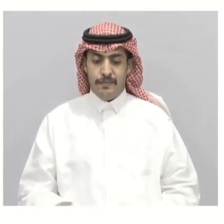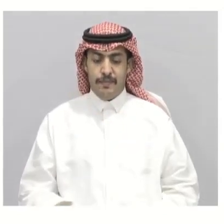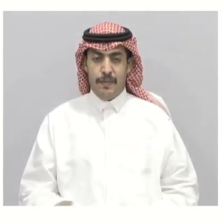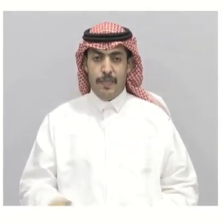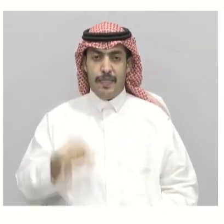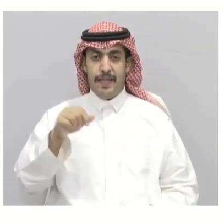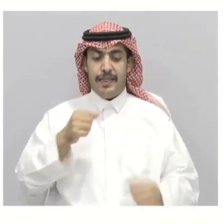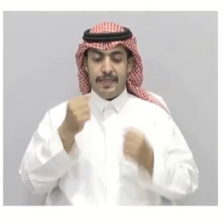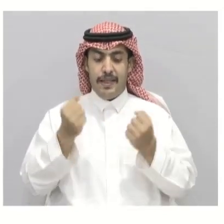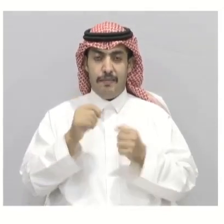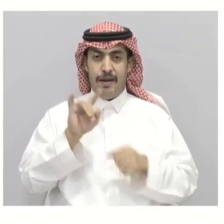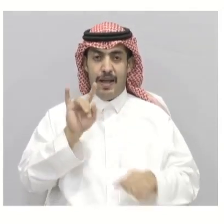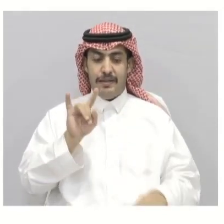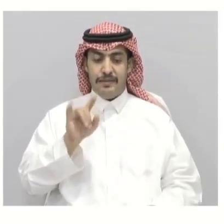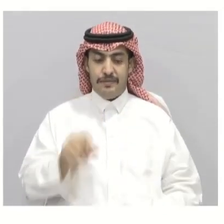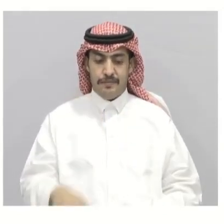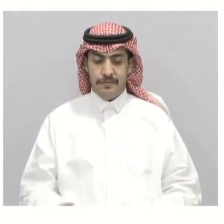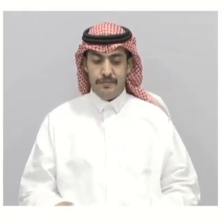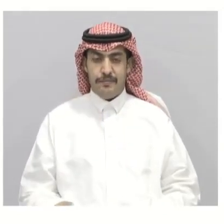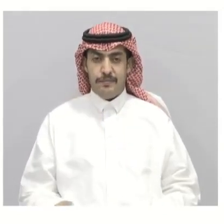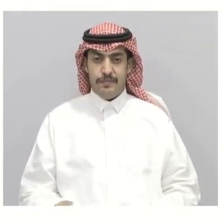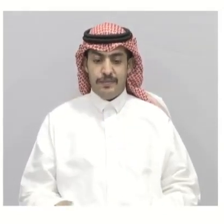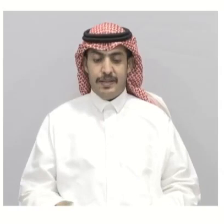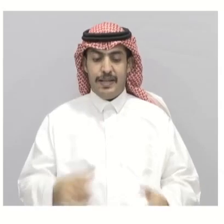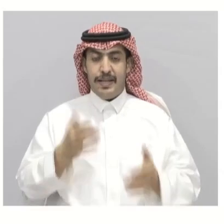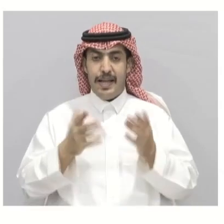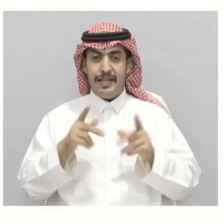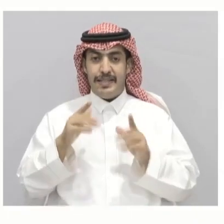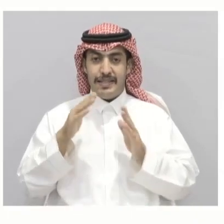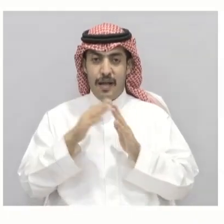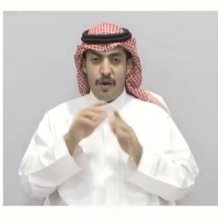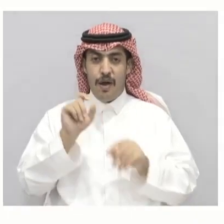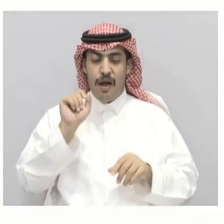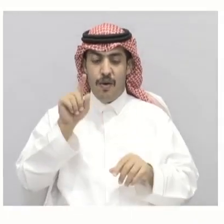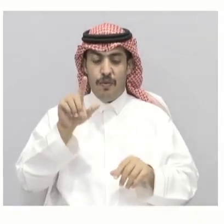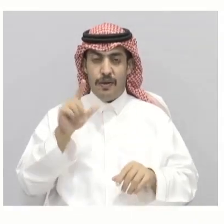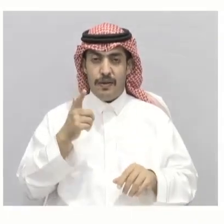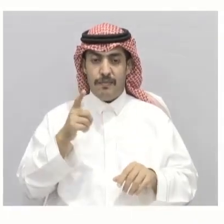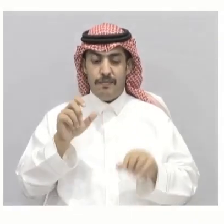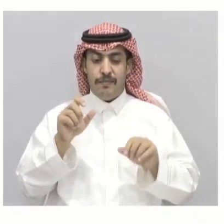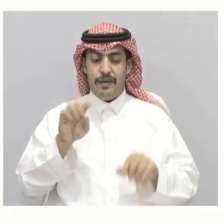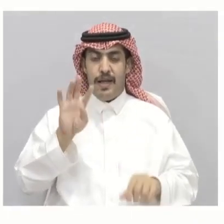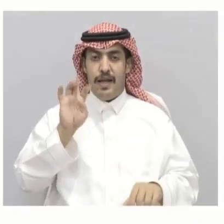ناتي الى التمرين العاشر قياس الزاويه الاولى اربعون